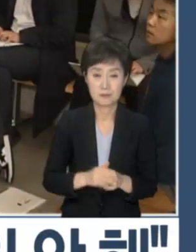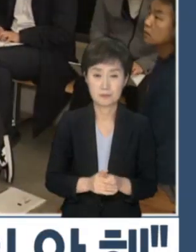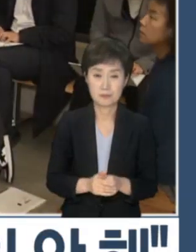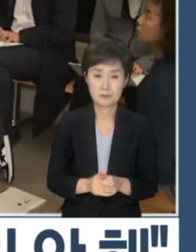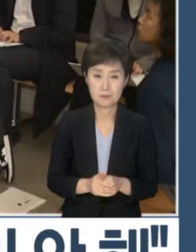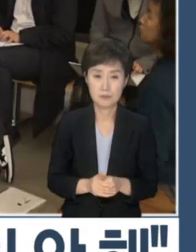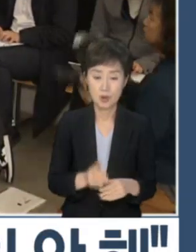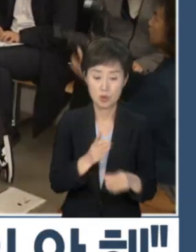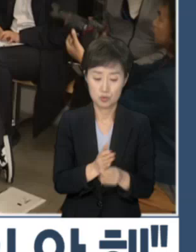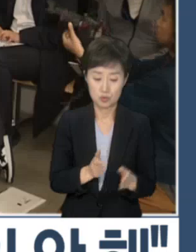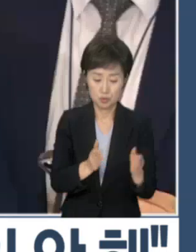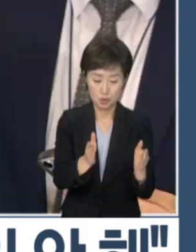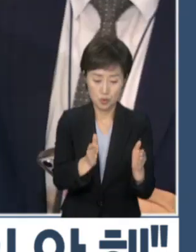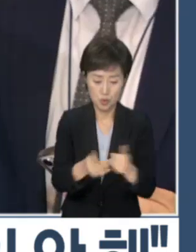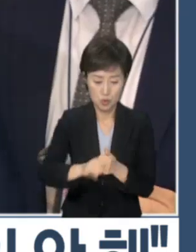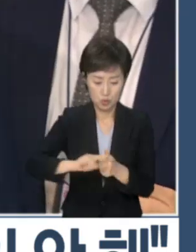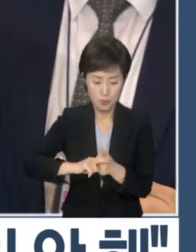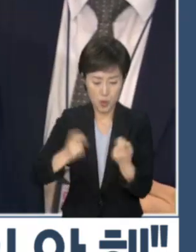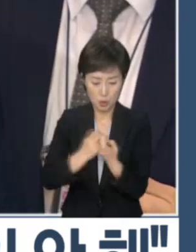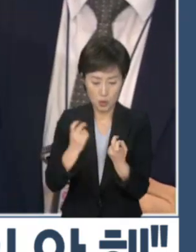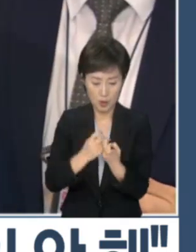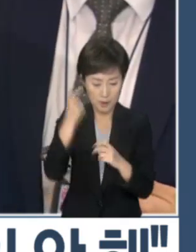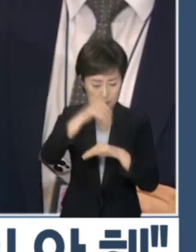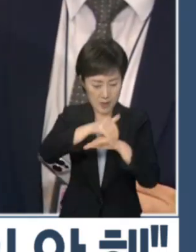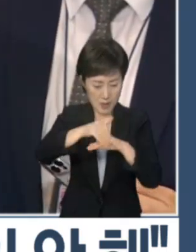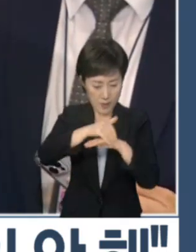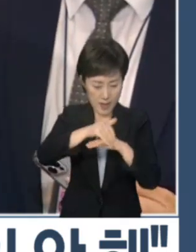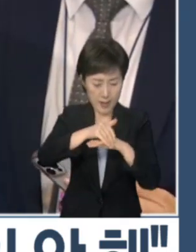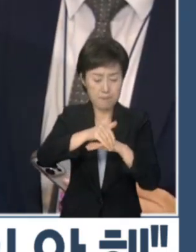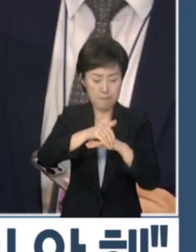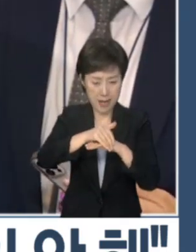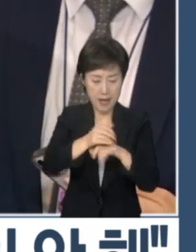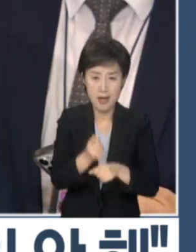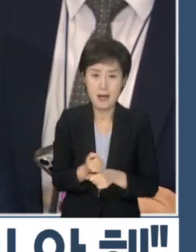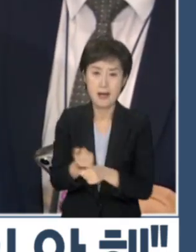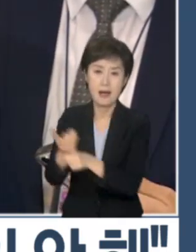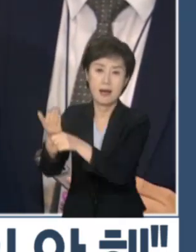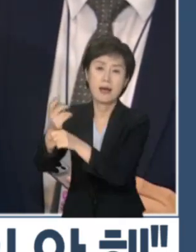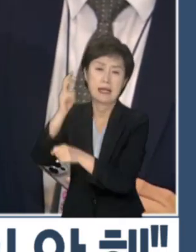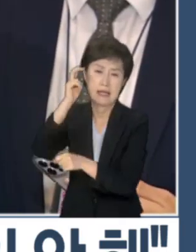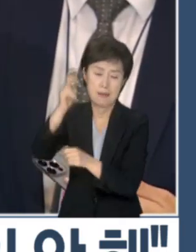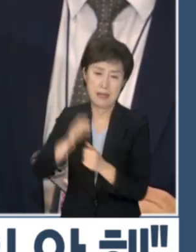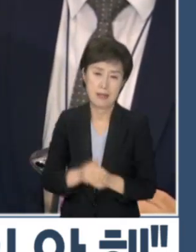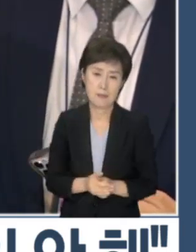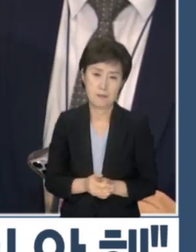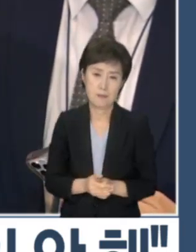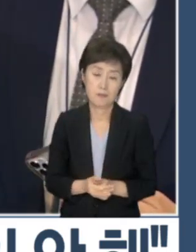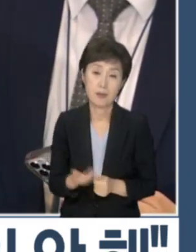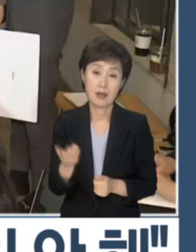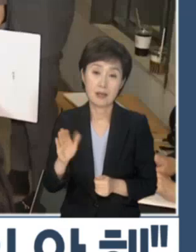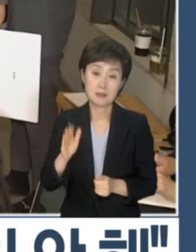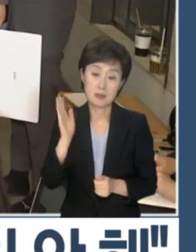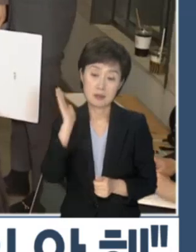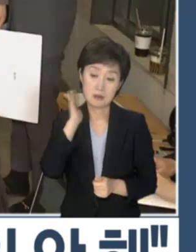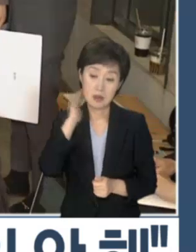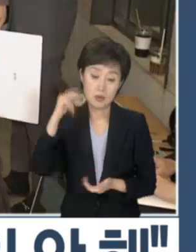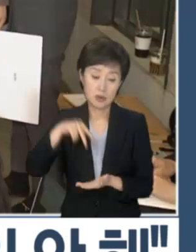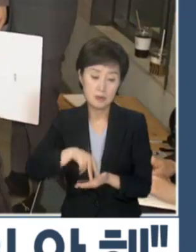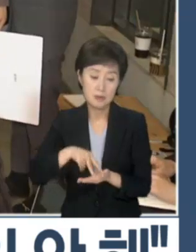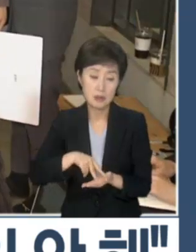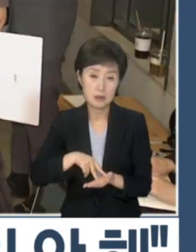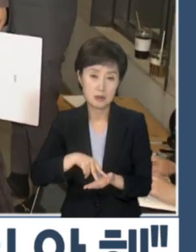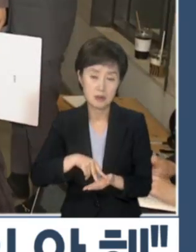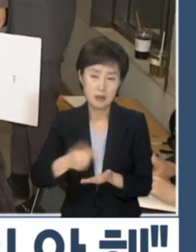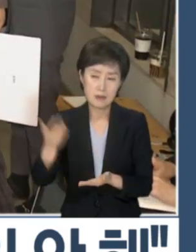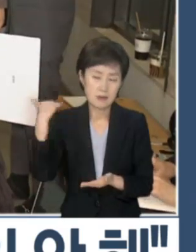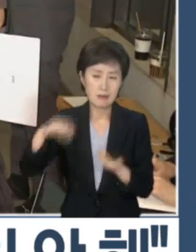만들어서 용산 대통령실에 뭐 전달한다 하더라도 대통령이 지금과는 조금 다른 그런 자세를 취하지 않을까